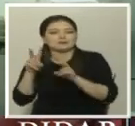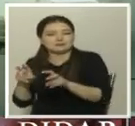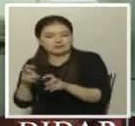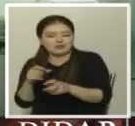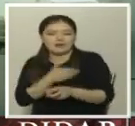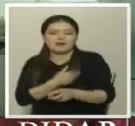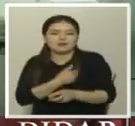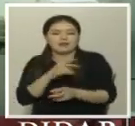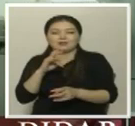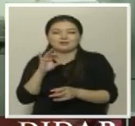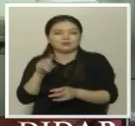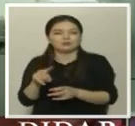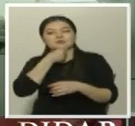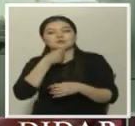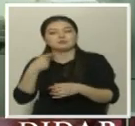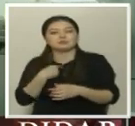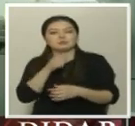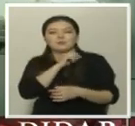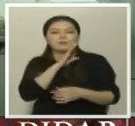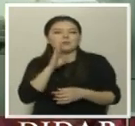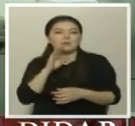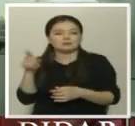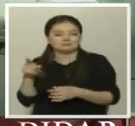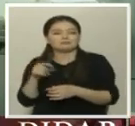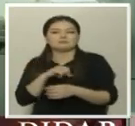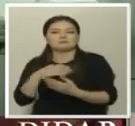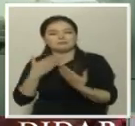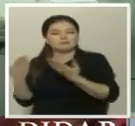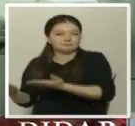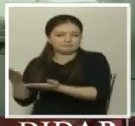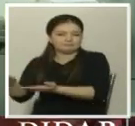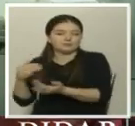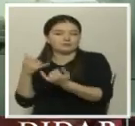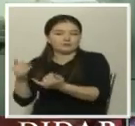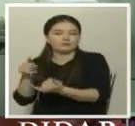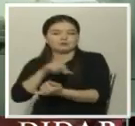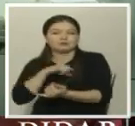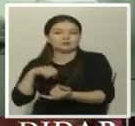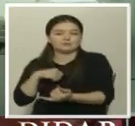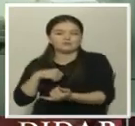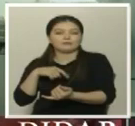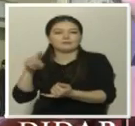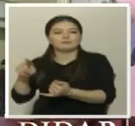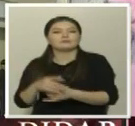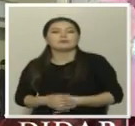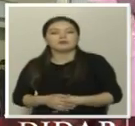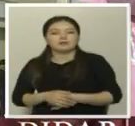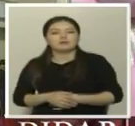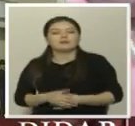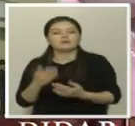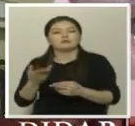этого моей маме приснился пожилой старец Она считает что это один из наших родственников и пожелал назвать меня именно так